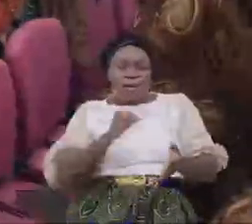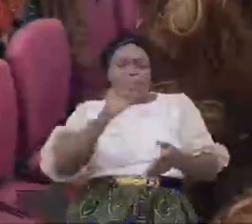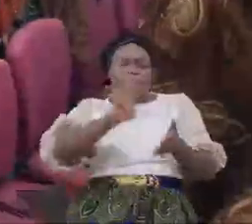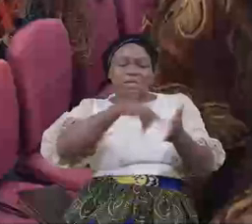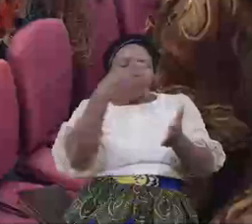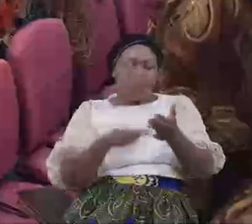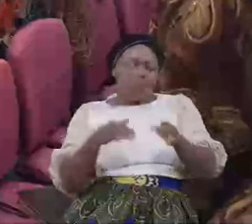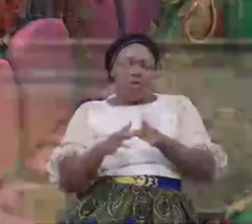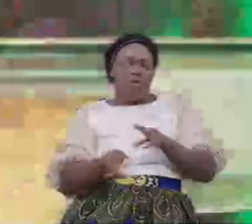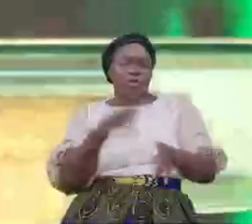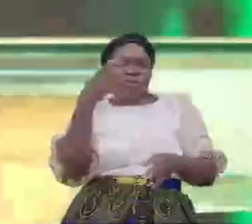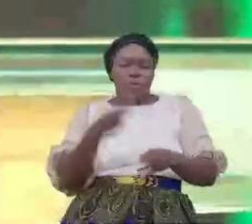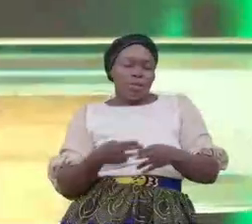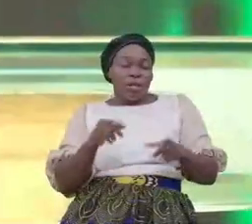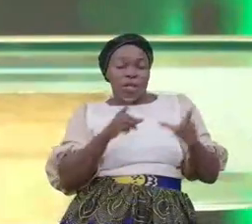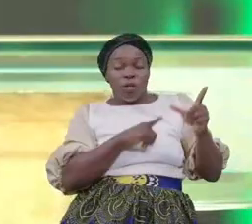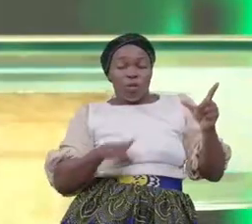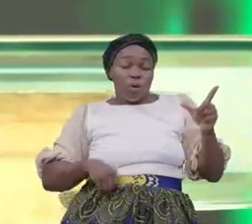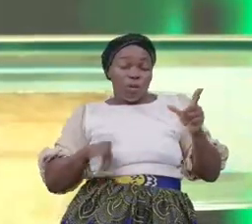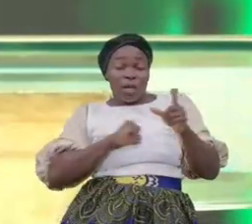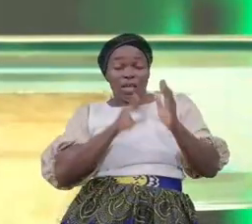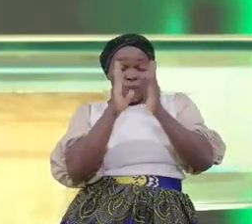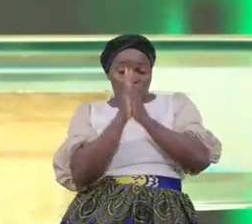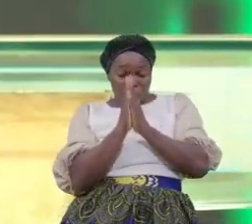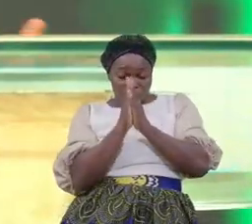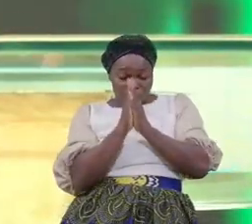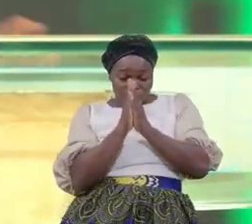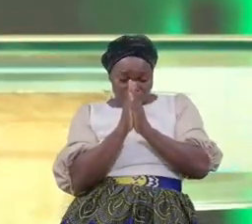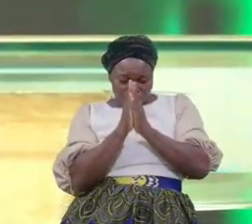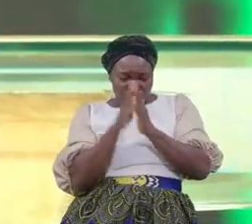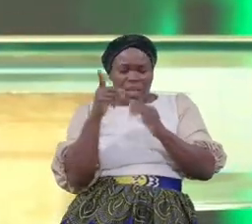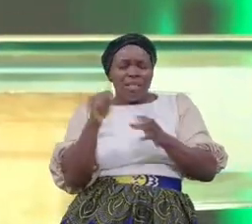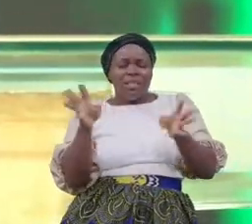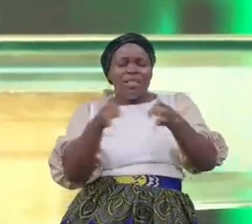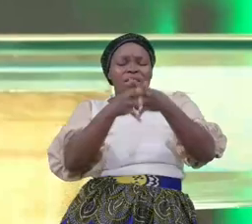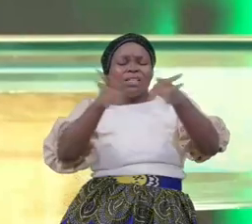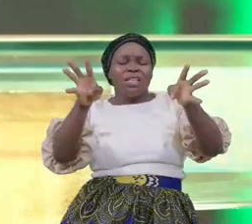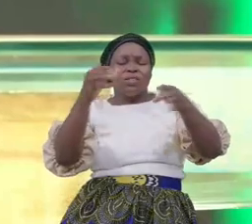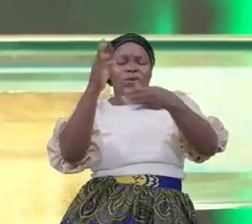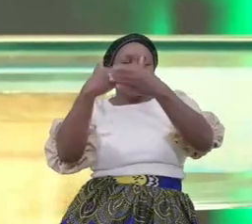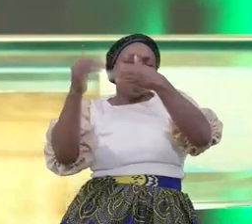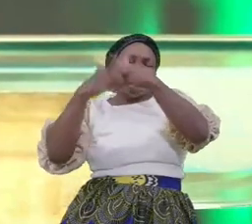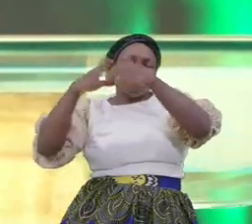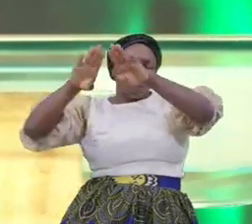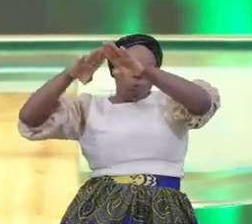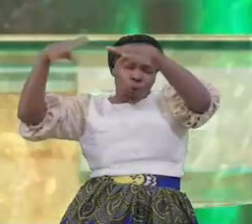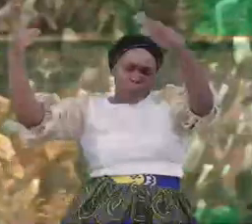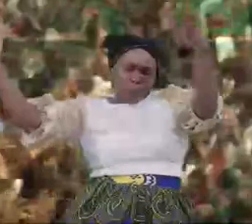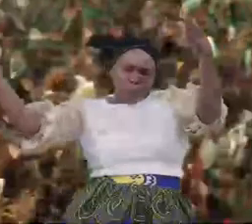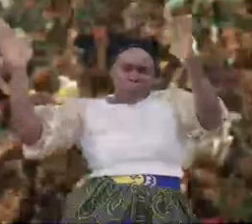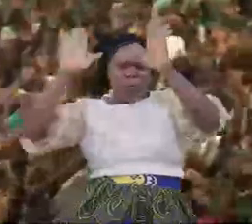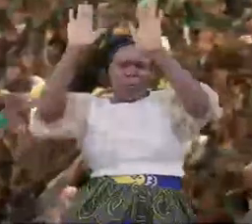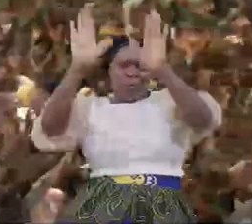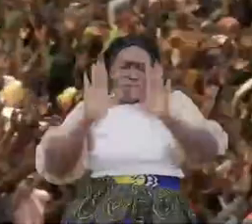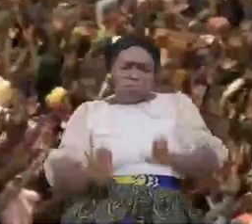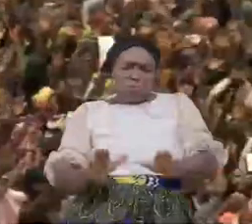Seigneur, je prie que les cieux s'ouvrent, que les bénédictions se répandent, que les